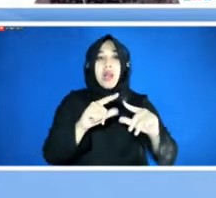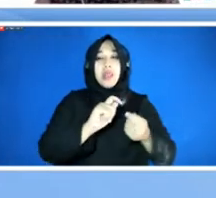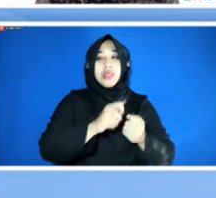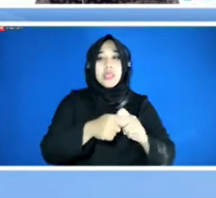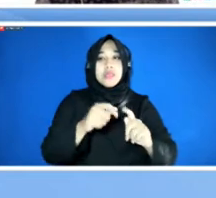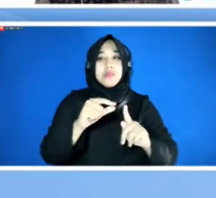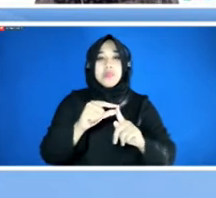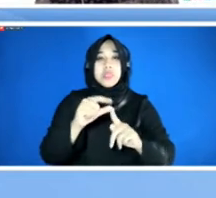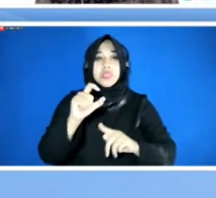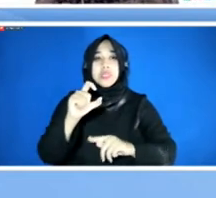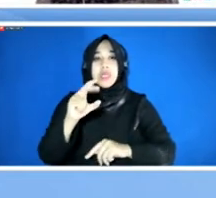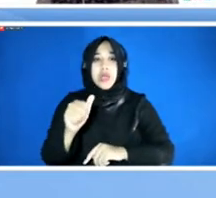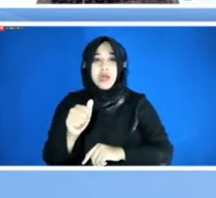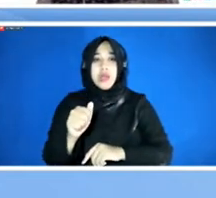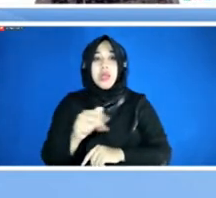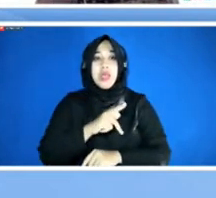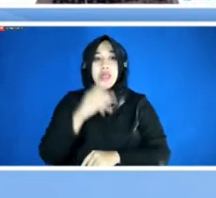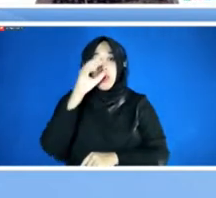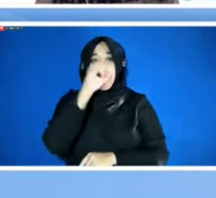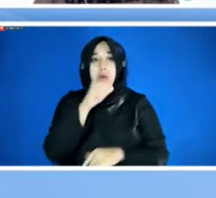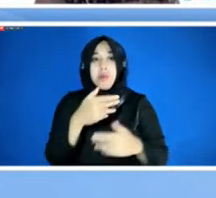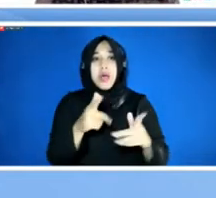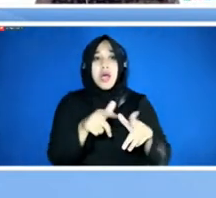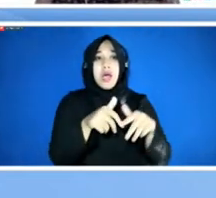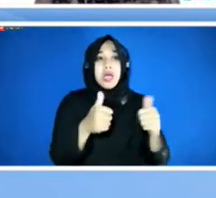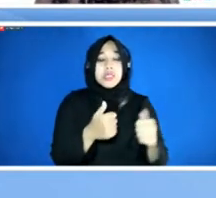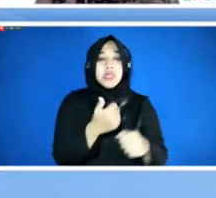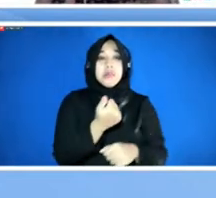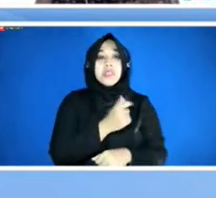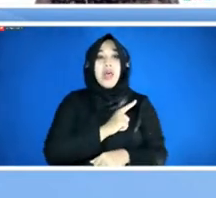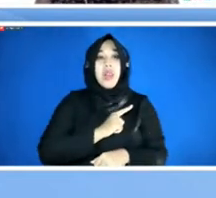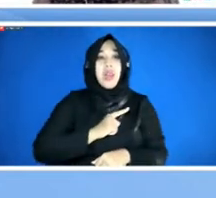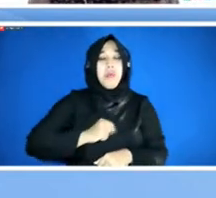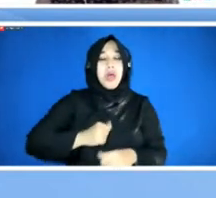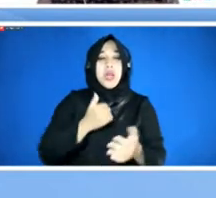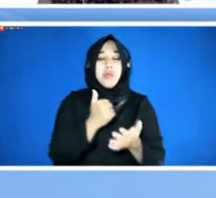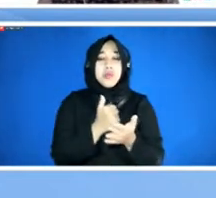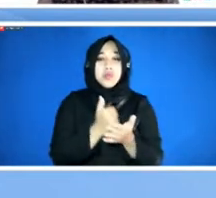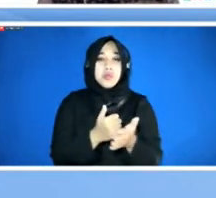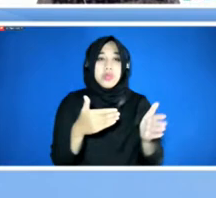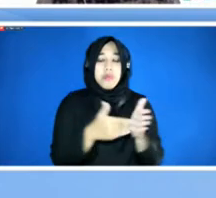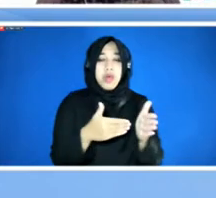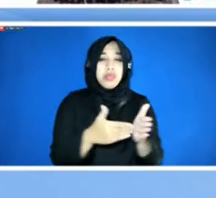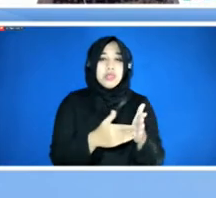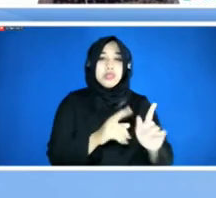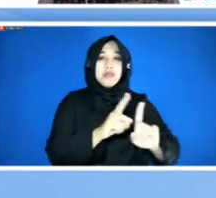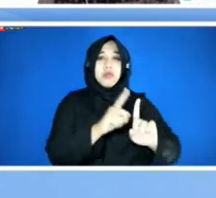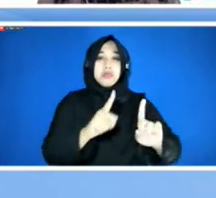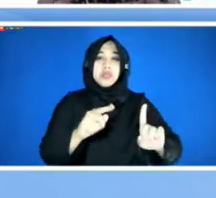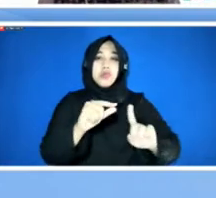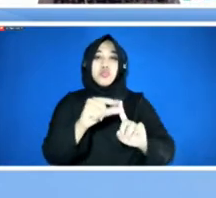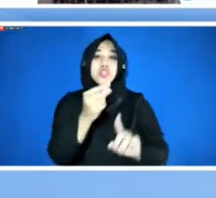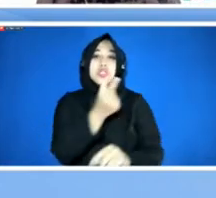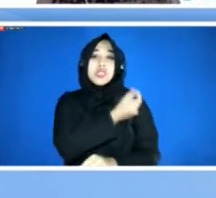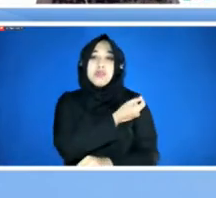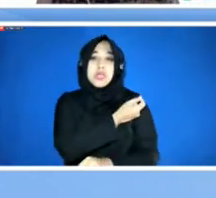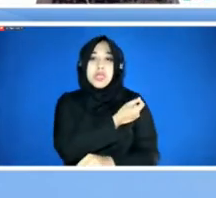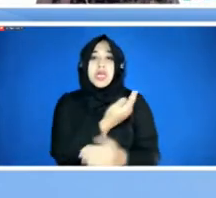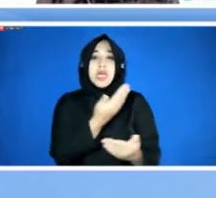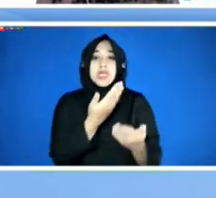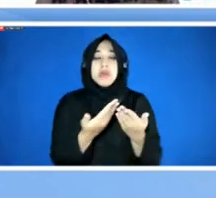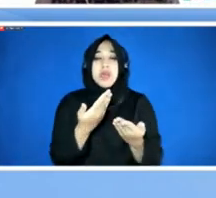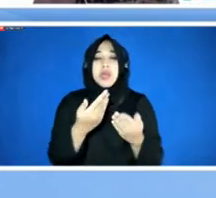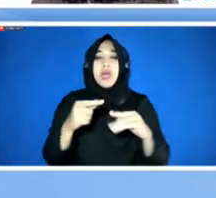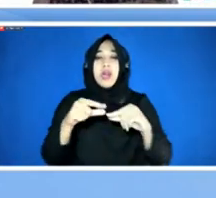PCR. Yang kita tahu hasilnya bisa lama dan sangat terbatas di tiap puskesmas. Dibanding menggunakan antigen